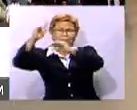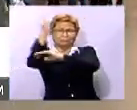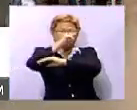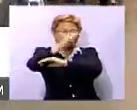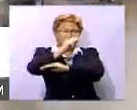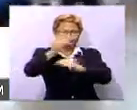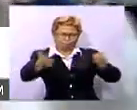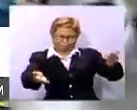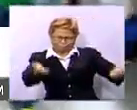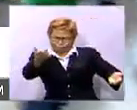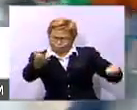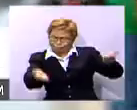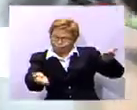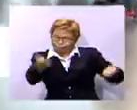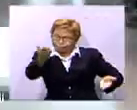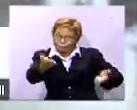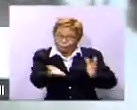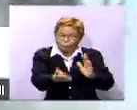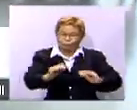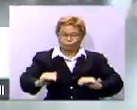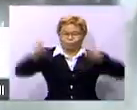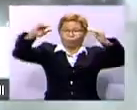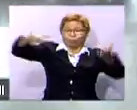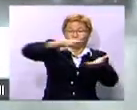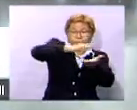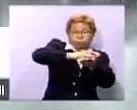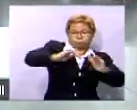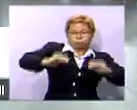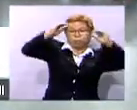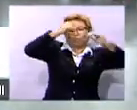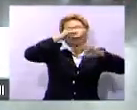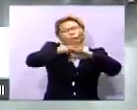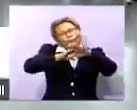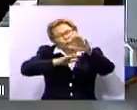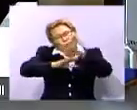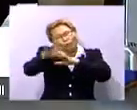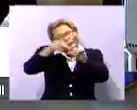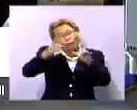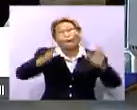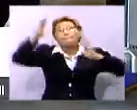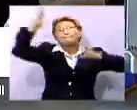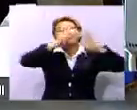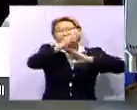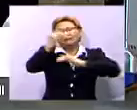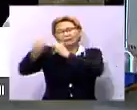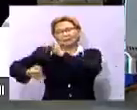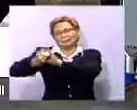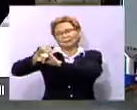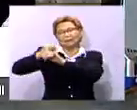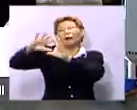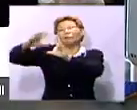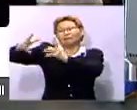kerajaan mempertimbangkan cadangan untuk menaik taraf lapangan terbang bagi meningkatkan keselesaan penumpang domestik dan